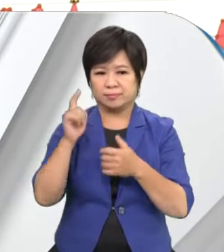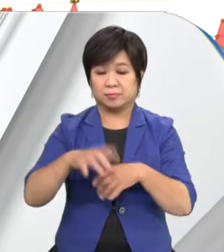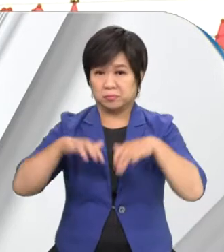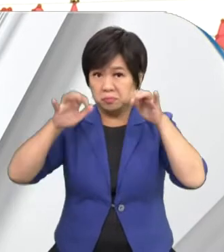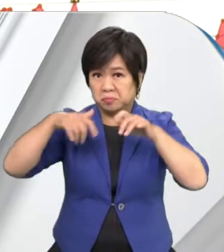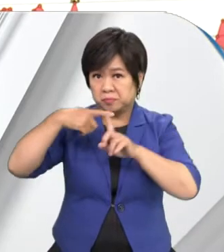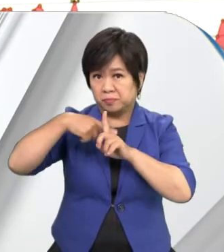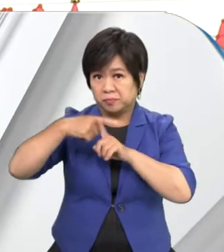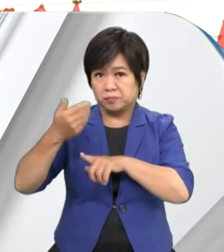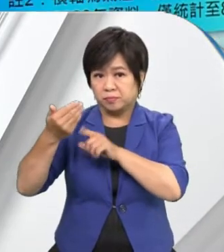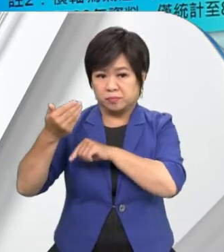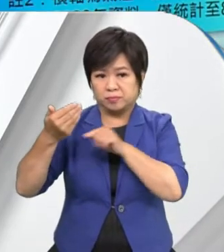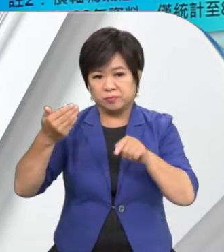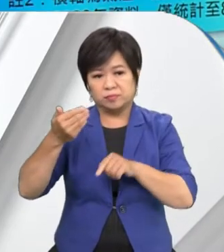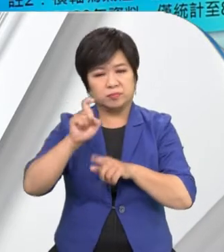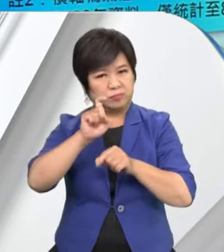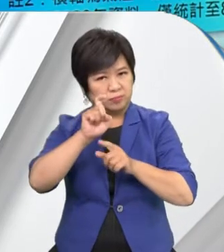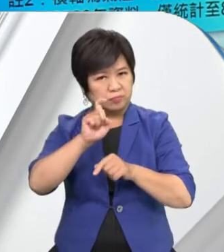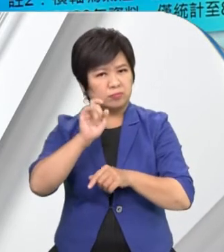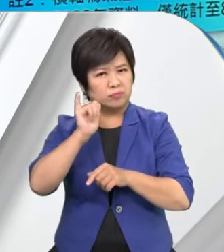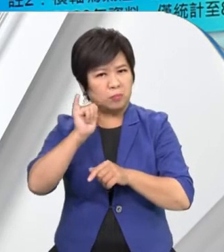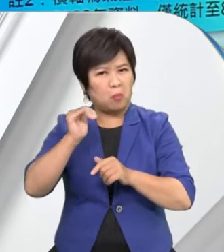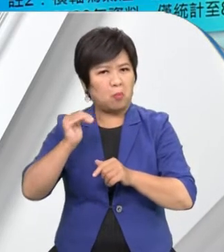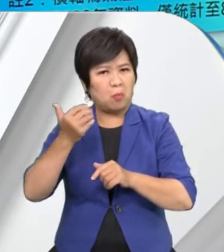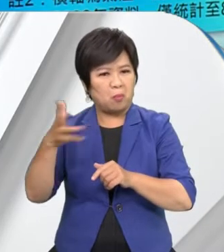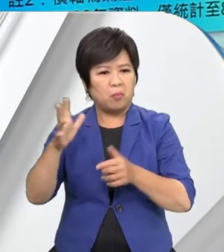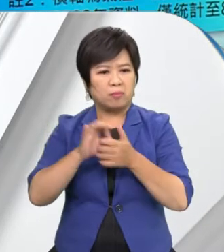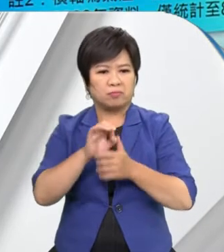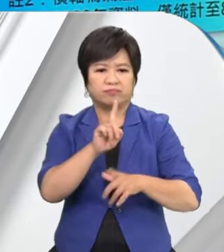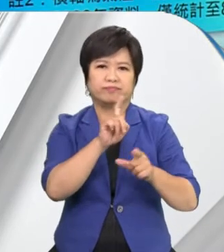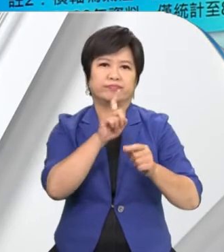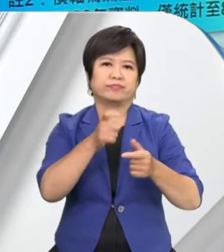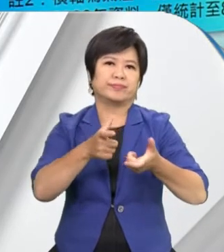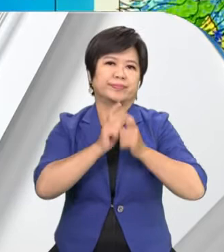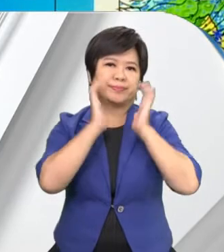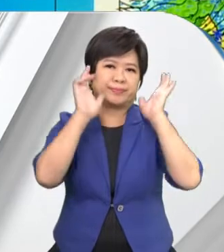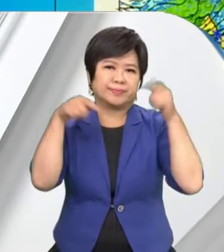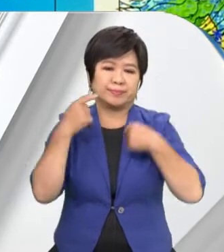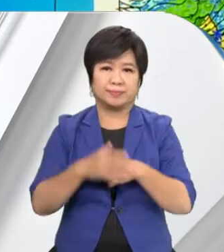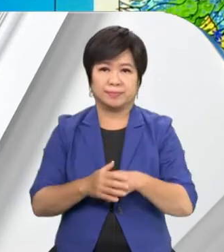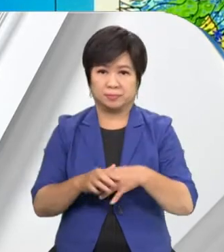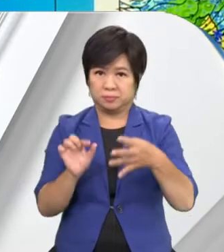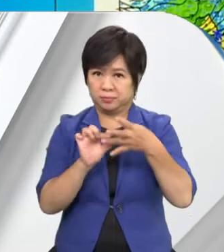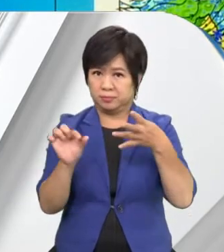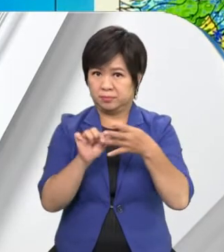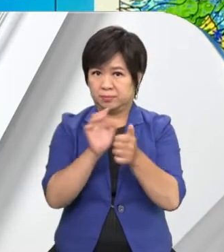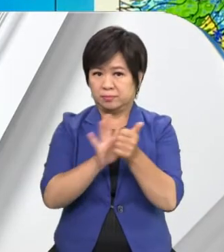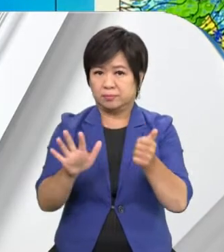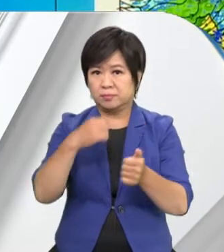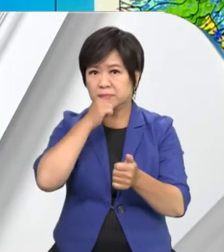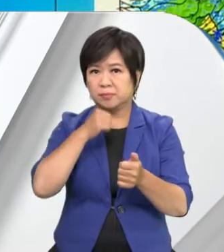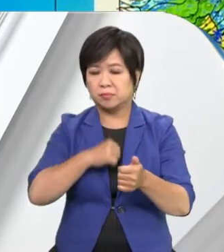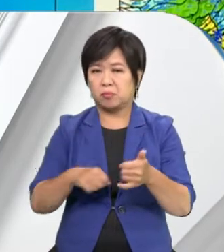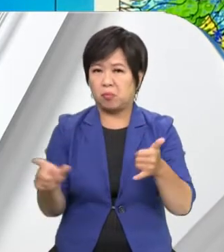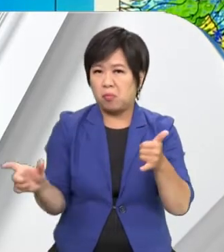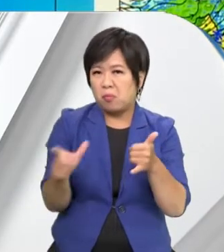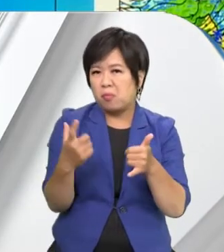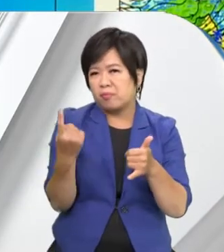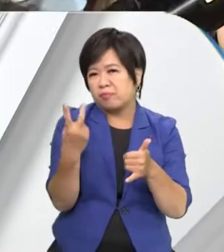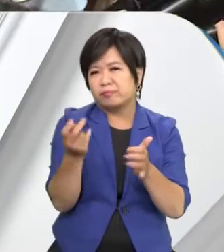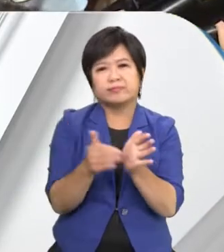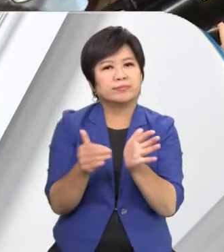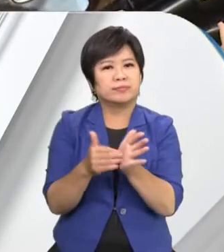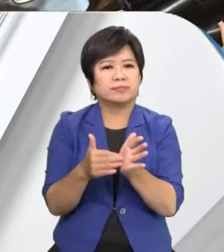部分九年到十年会好多，到了十二年就会接近正常。今年秋季完成让向台湾的风采会有一度两